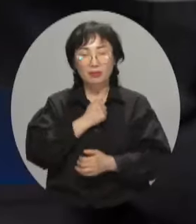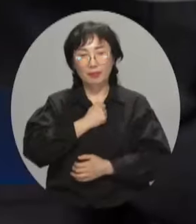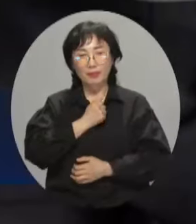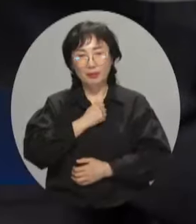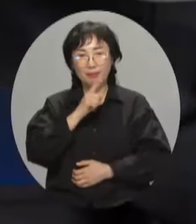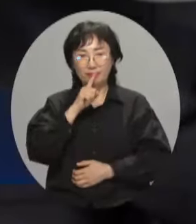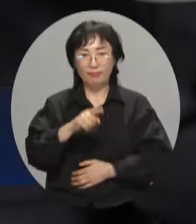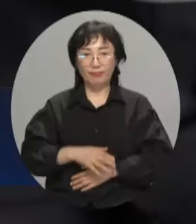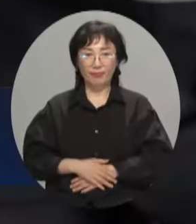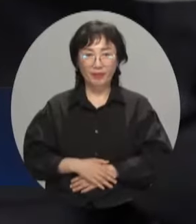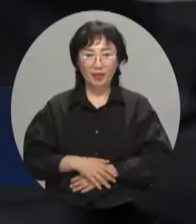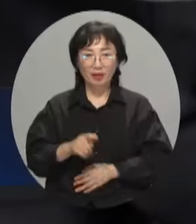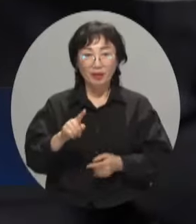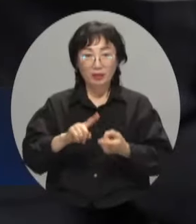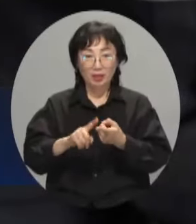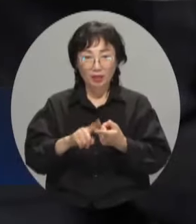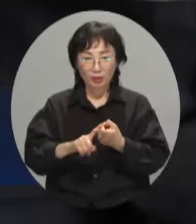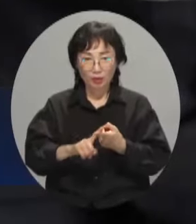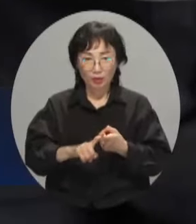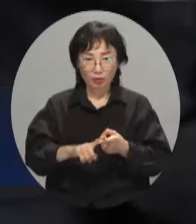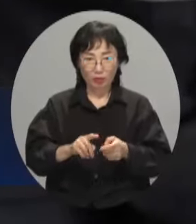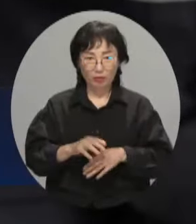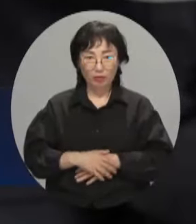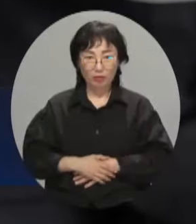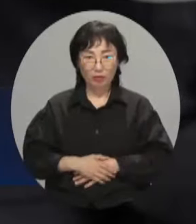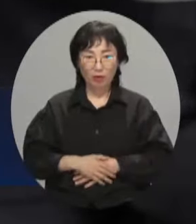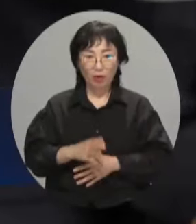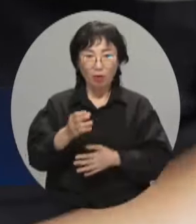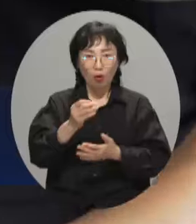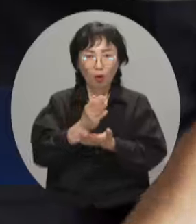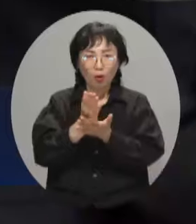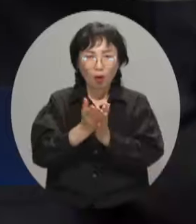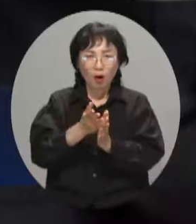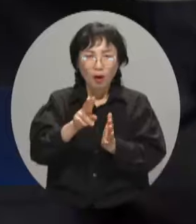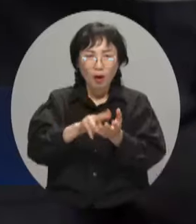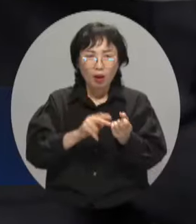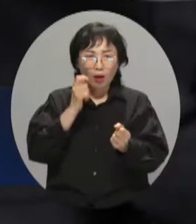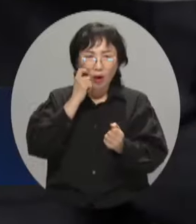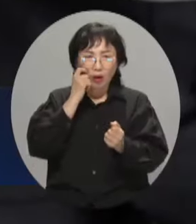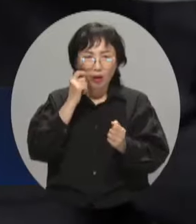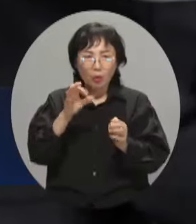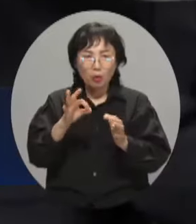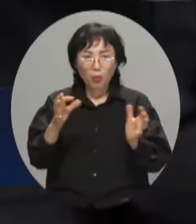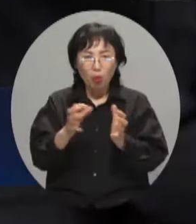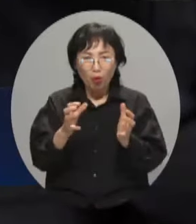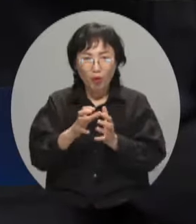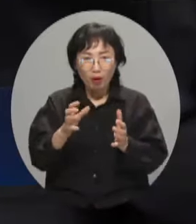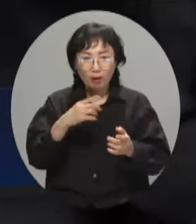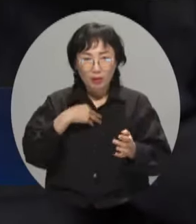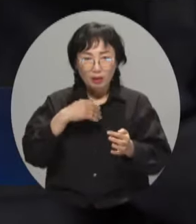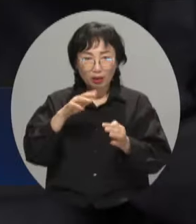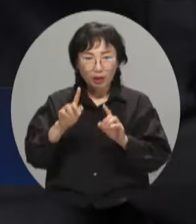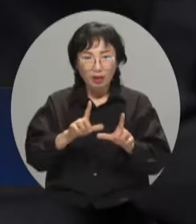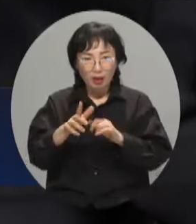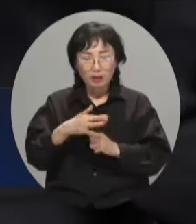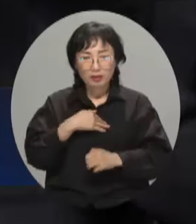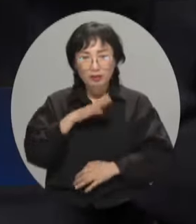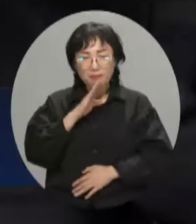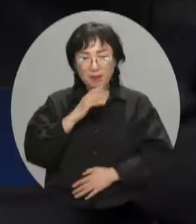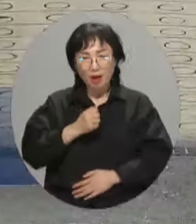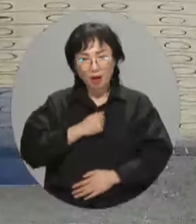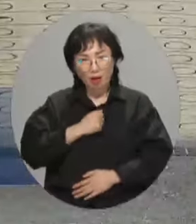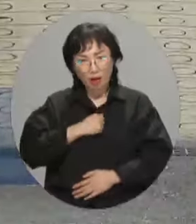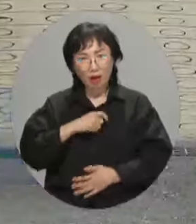먹어가면서 휴게소에서 그냥 오징어를 구워서 팔질 않는 그런 먼 돈이에요. 너무너무 내가 진짜 속상해가지고 아주 피를